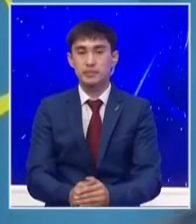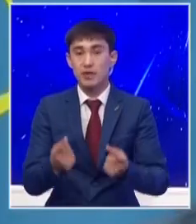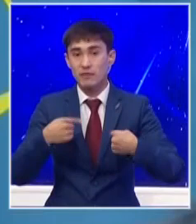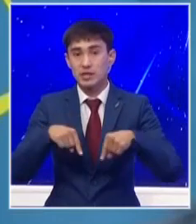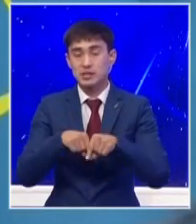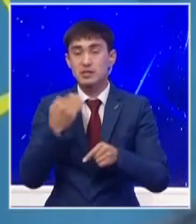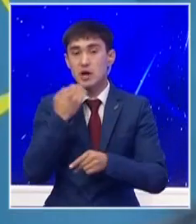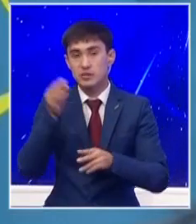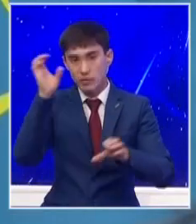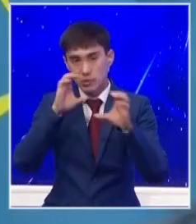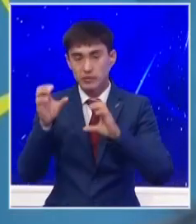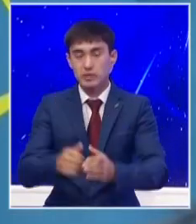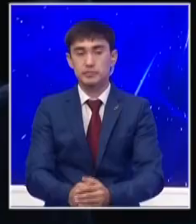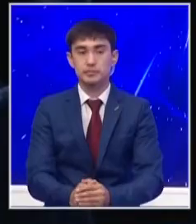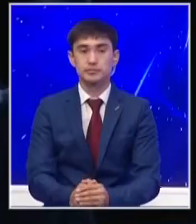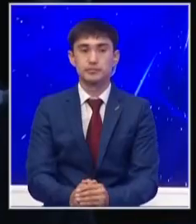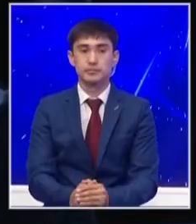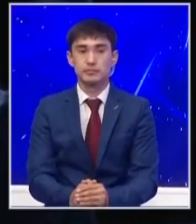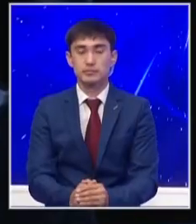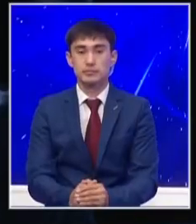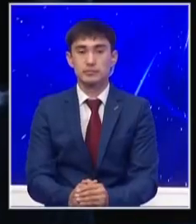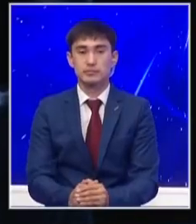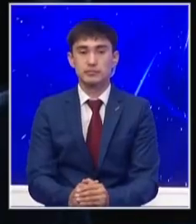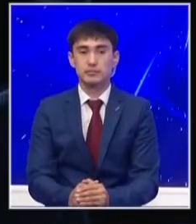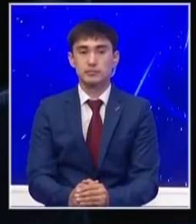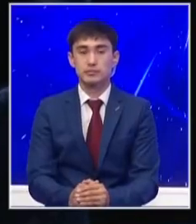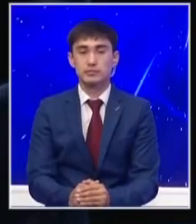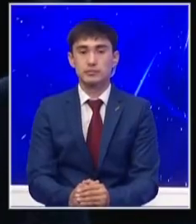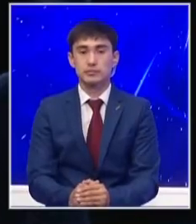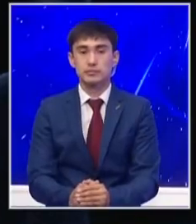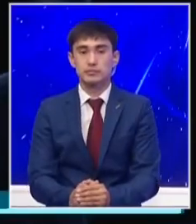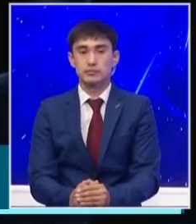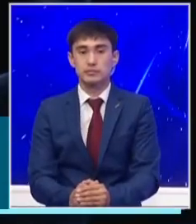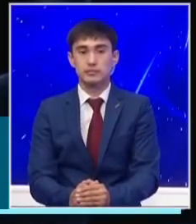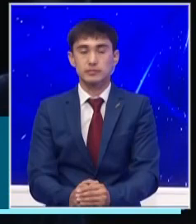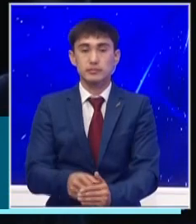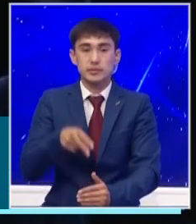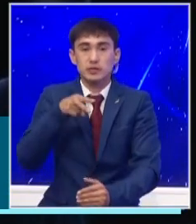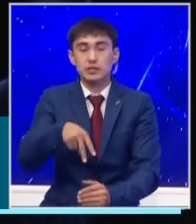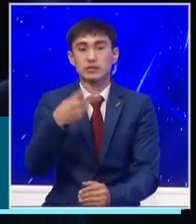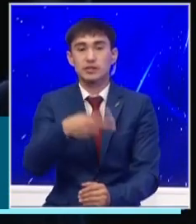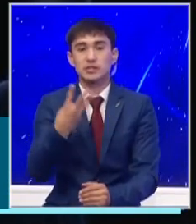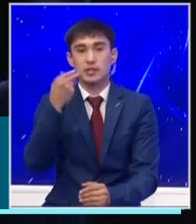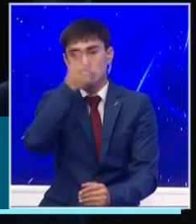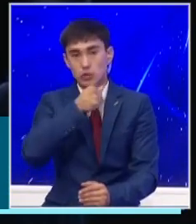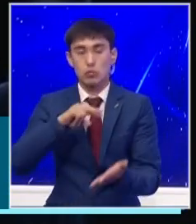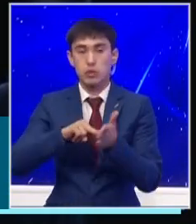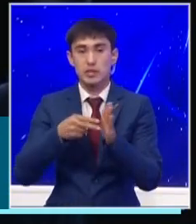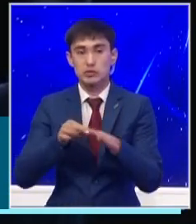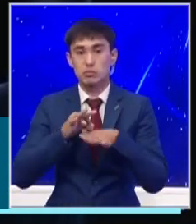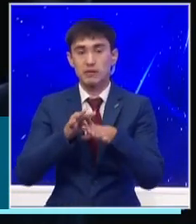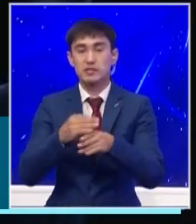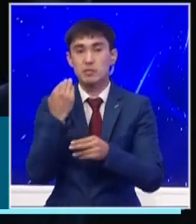организации качества образования. В 2023 году планируется